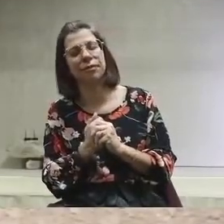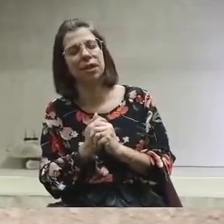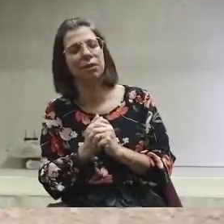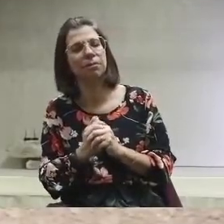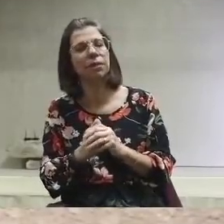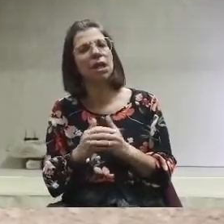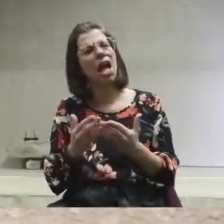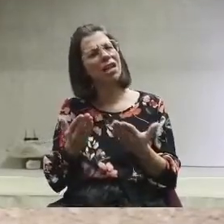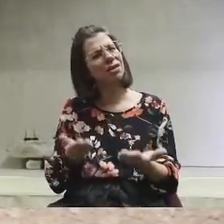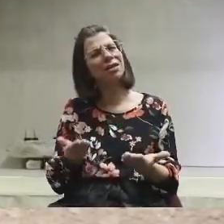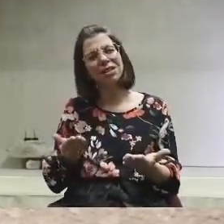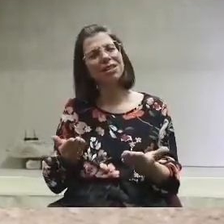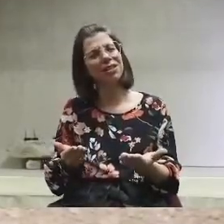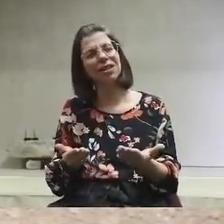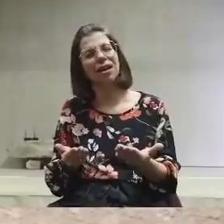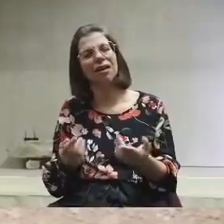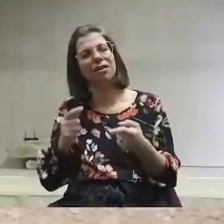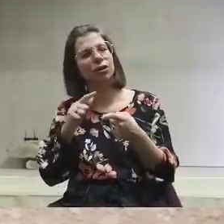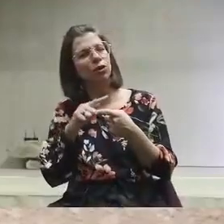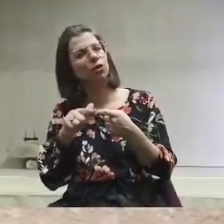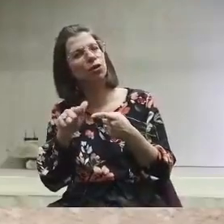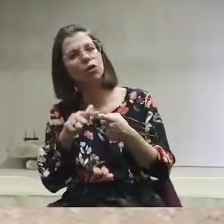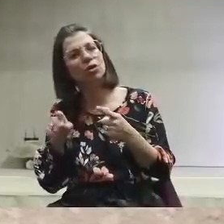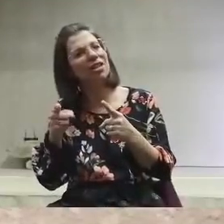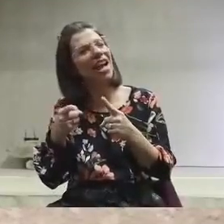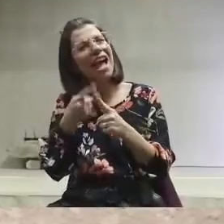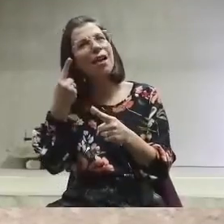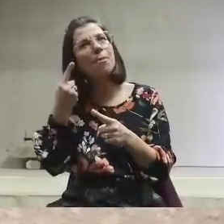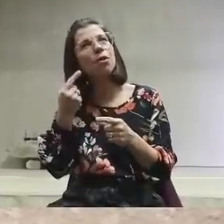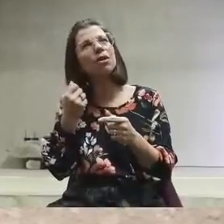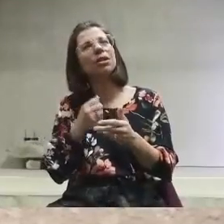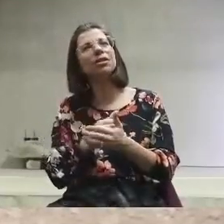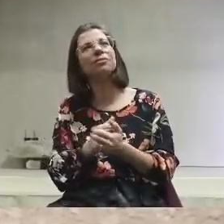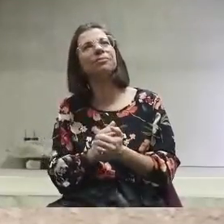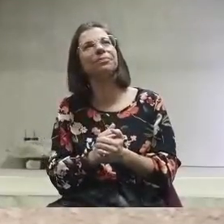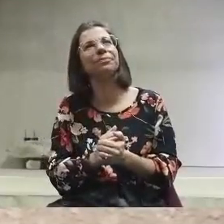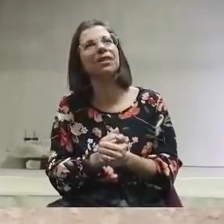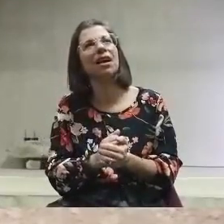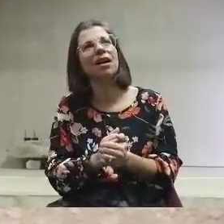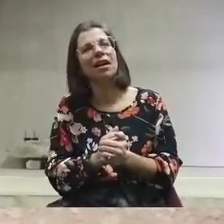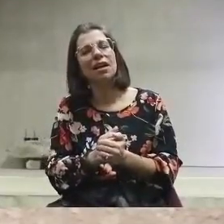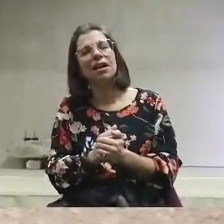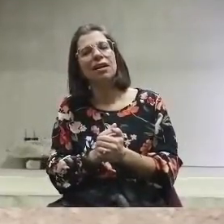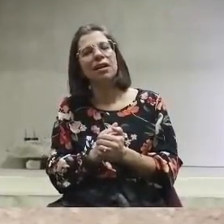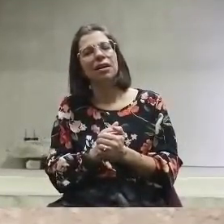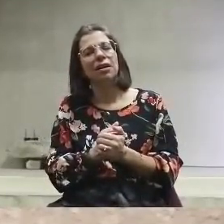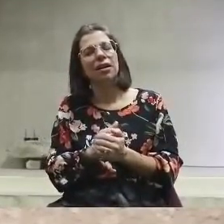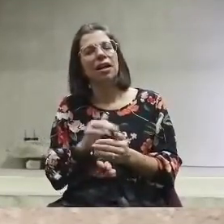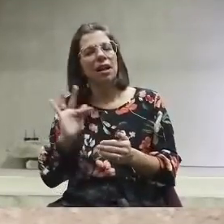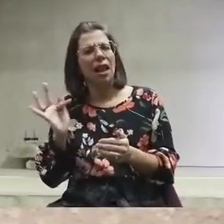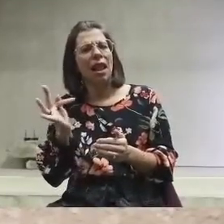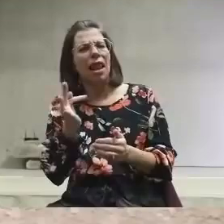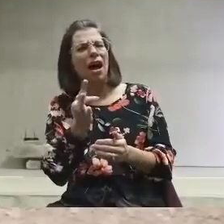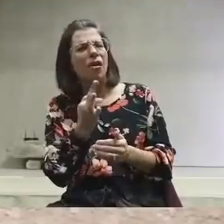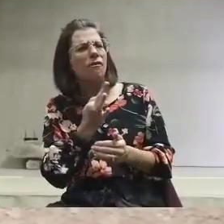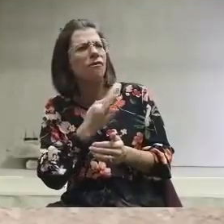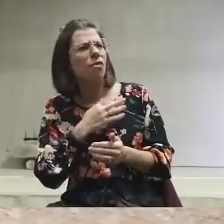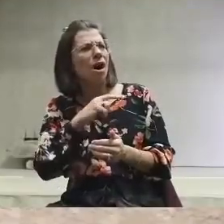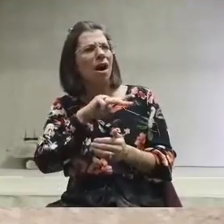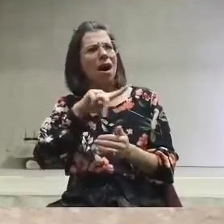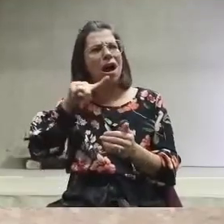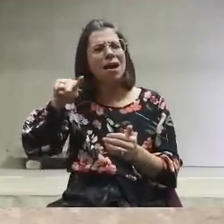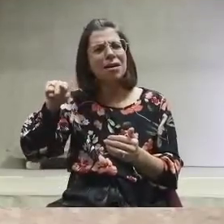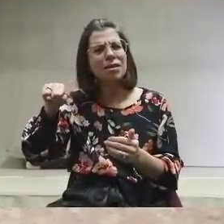est important pour que nous saisissions et que notre foi soit établie sur la parole de Dieu. La parole de la croix, elle est